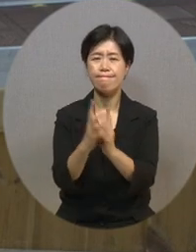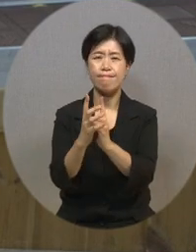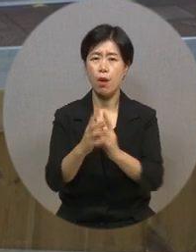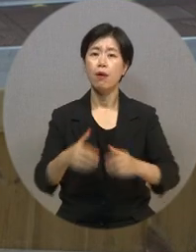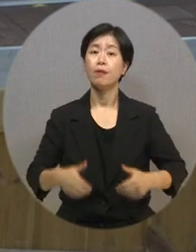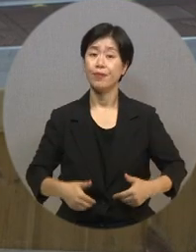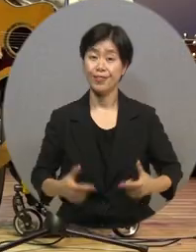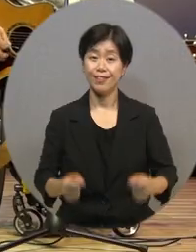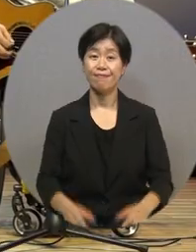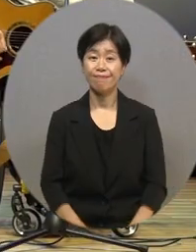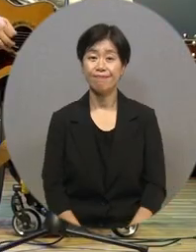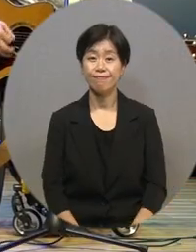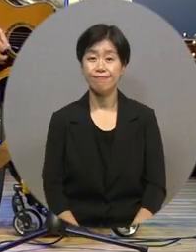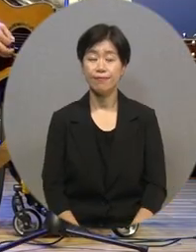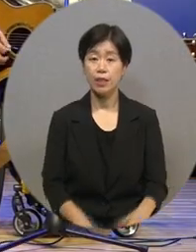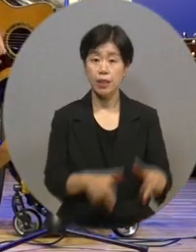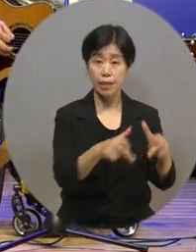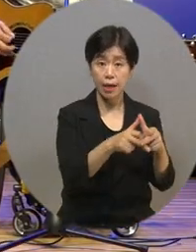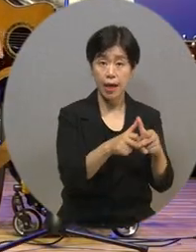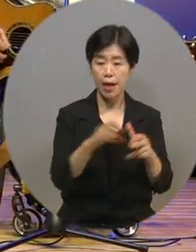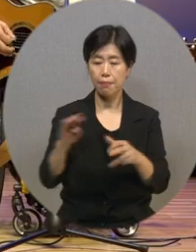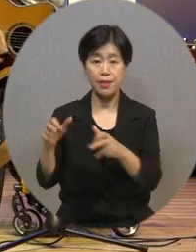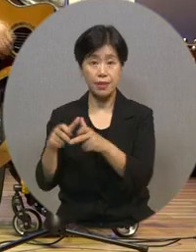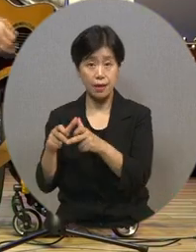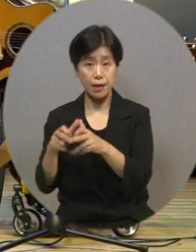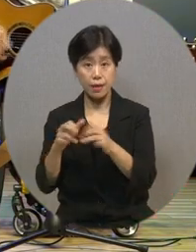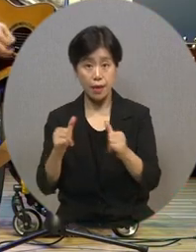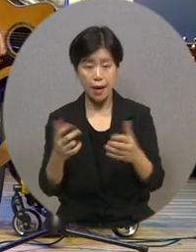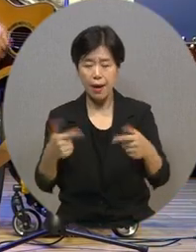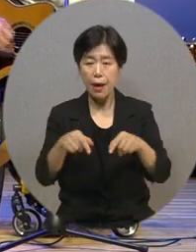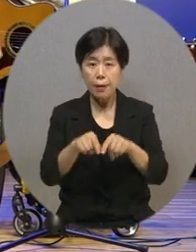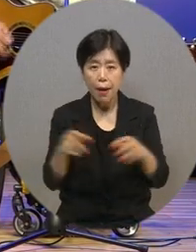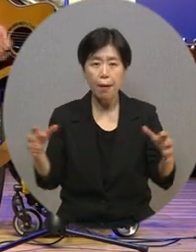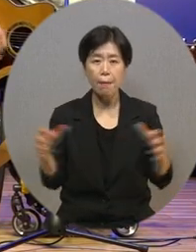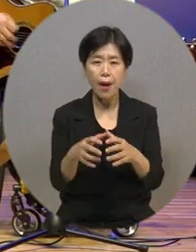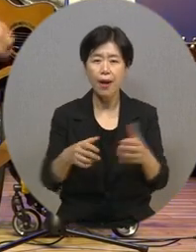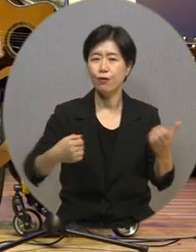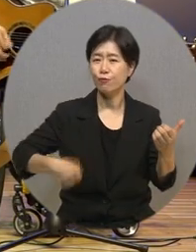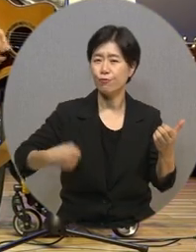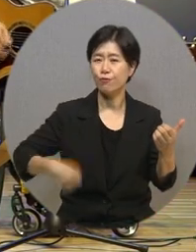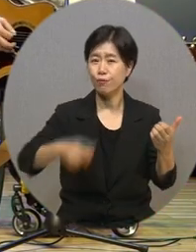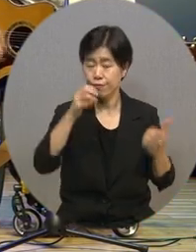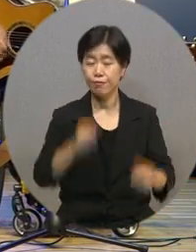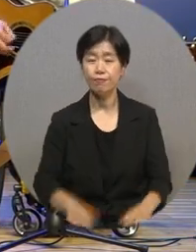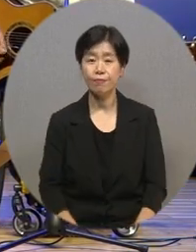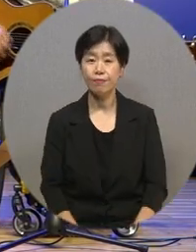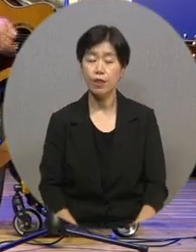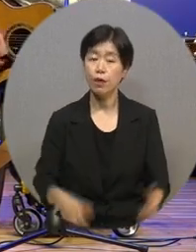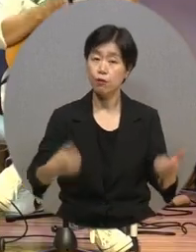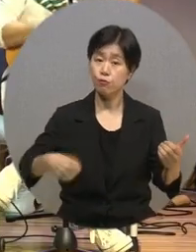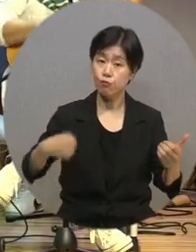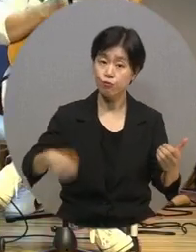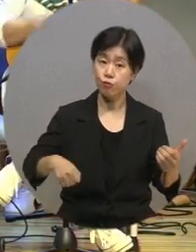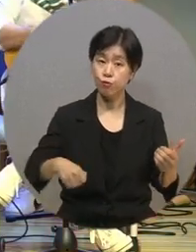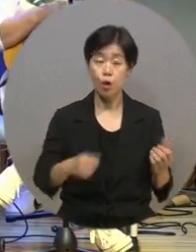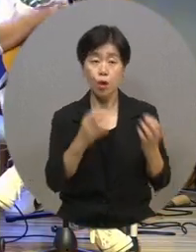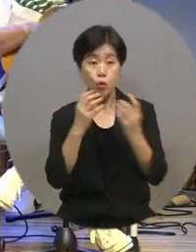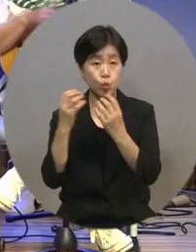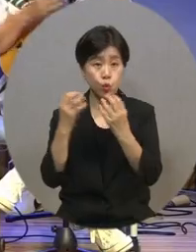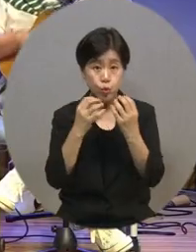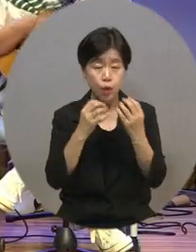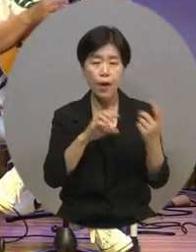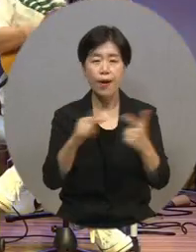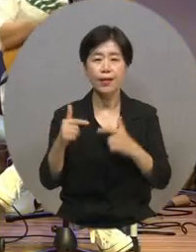것도 좋을 것 같습니다. 장애인과 비장애인이 함께 만드는 무대입니다. 통기타 연주, 우크렐레,